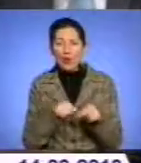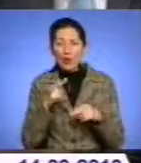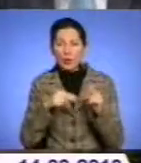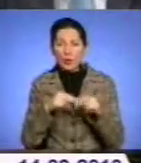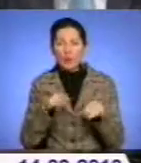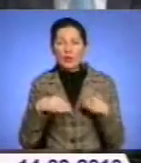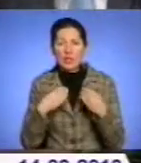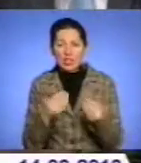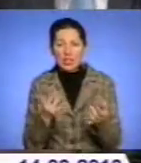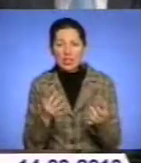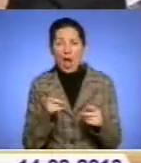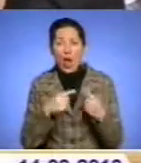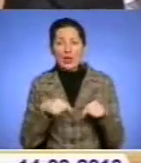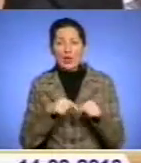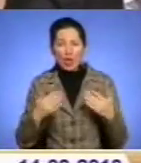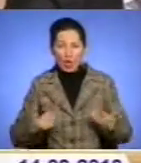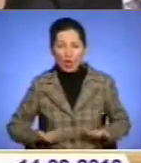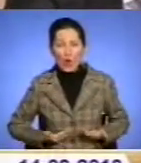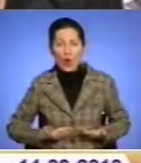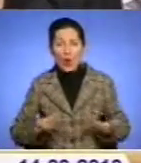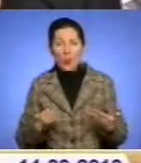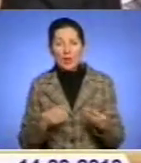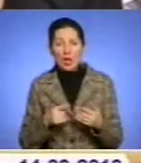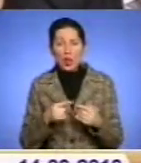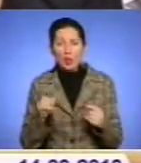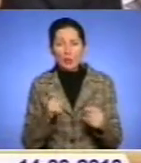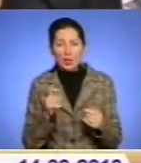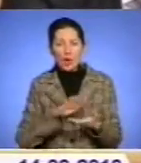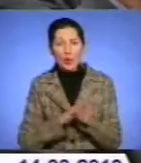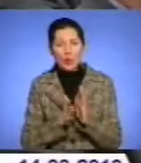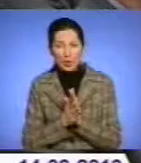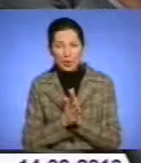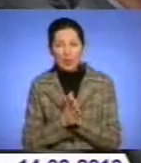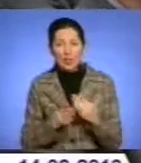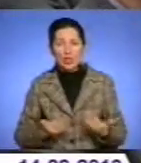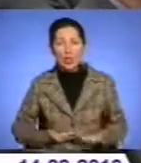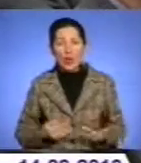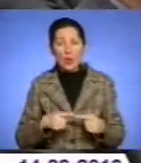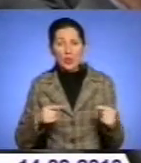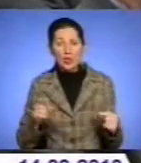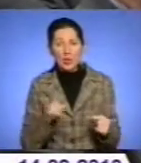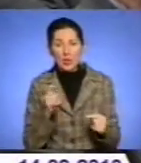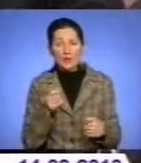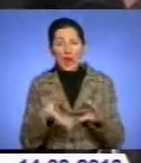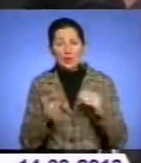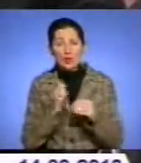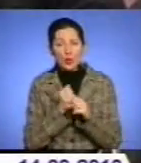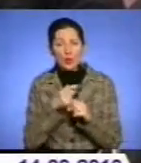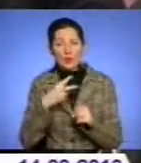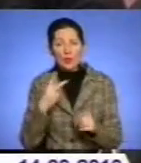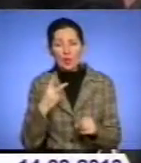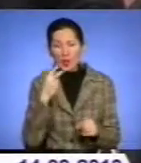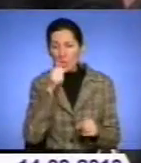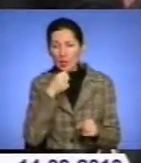об'єкти житлово-комунального господарства. Про стан житлово-комунальної галузі в області та підсумки роботи за 2012 рік свідчать